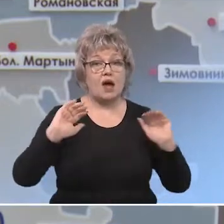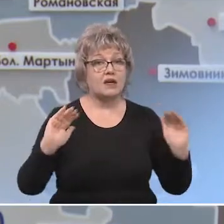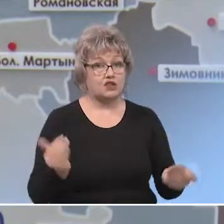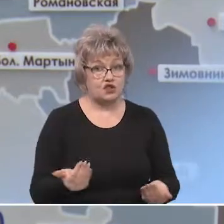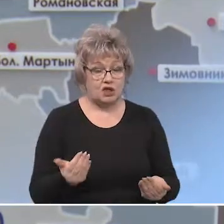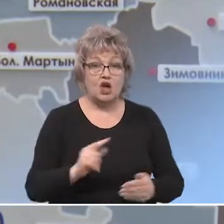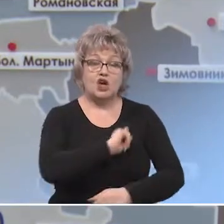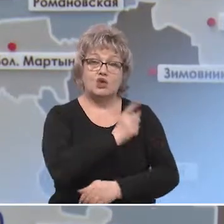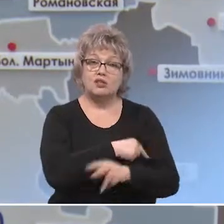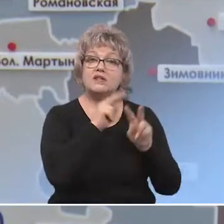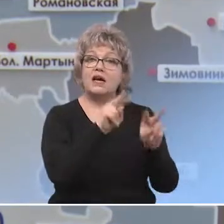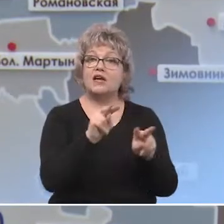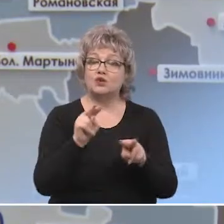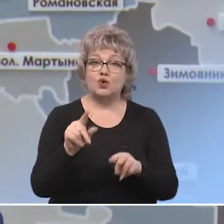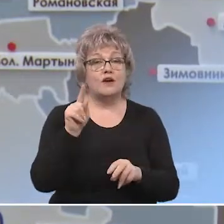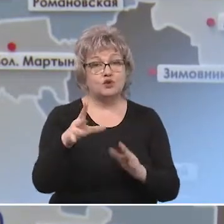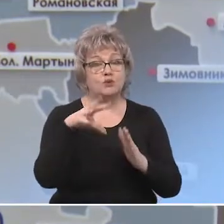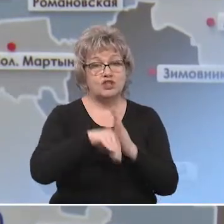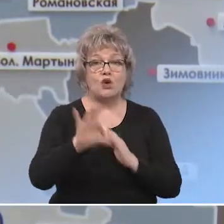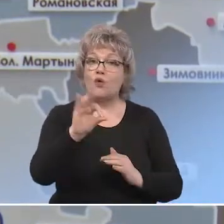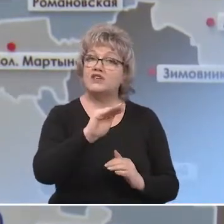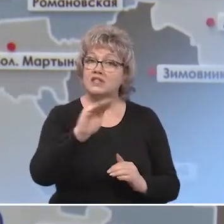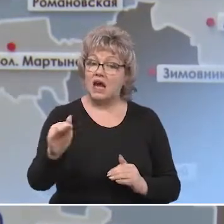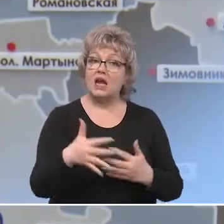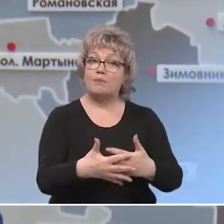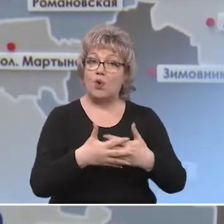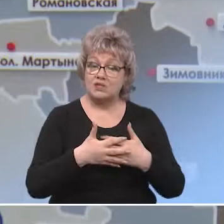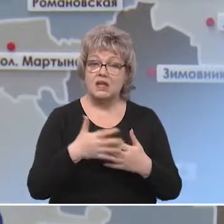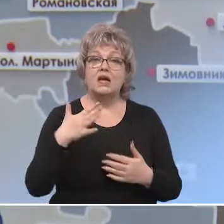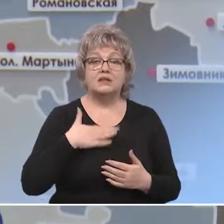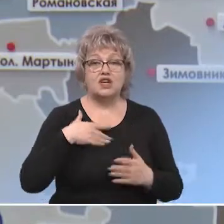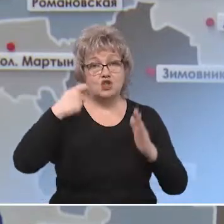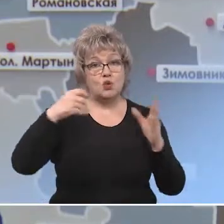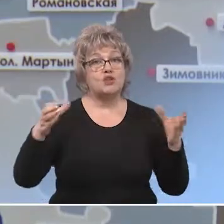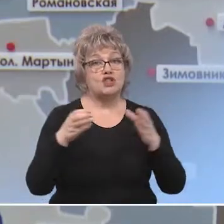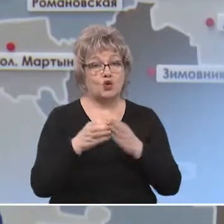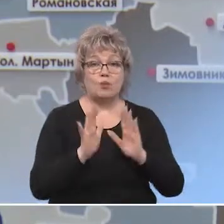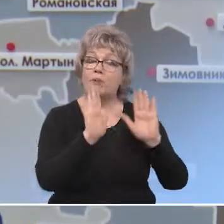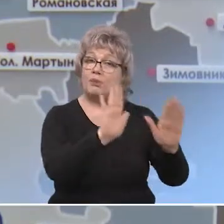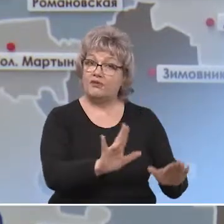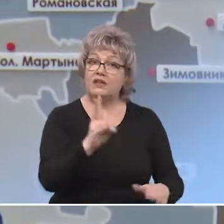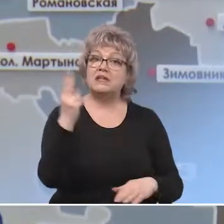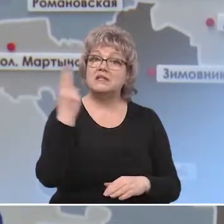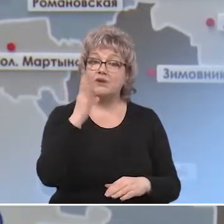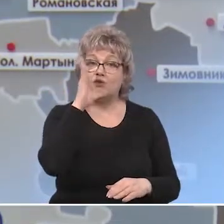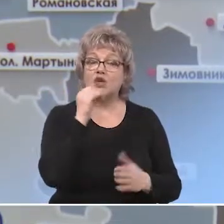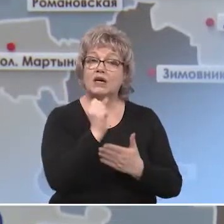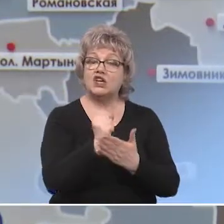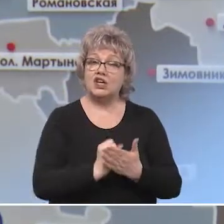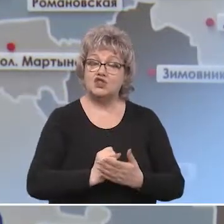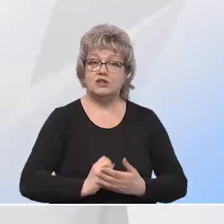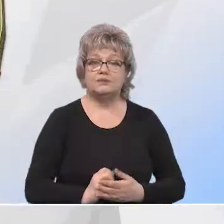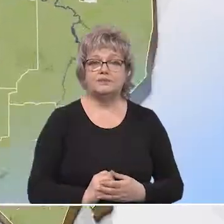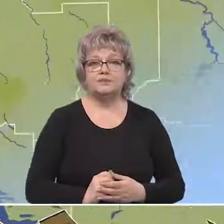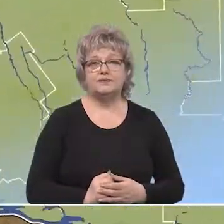строгие ограничения и усиливается контроль, в том числе официального промысла. Наша съемочная группа побывала на Цемлянском